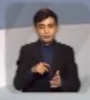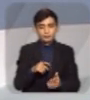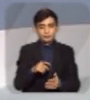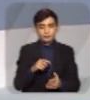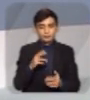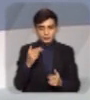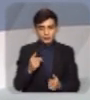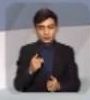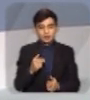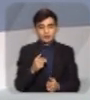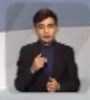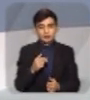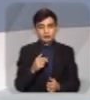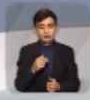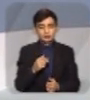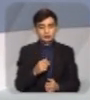да...